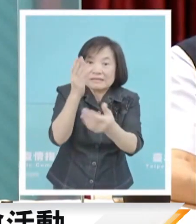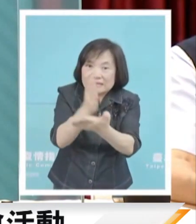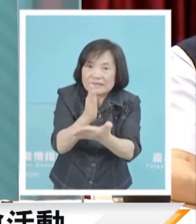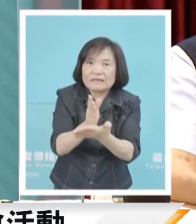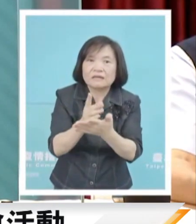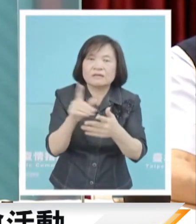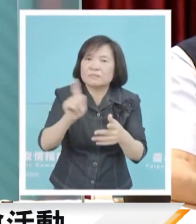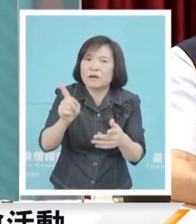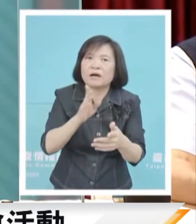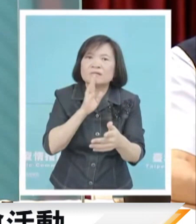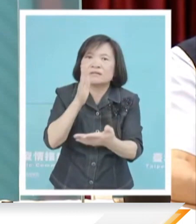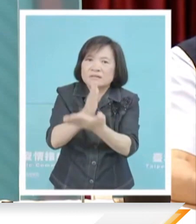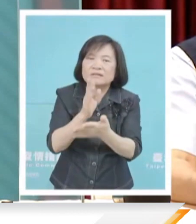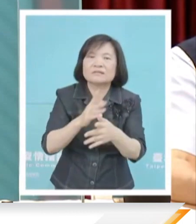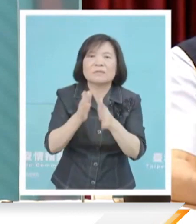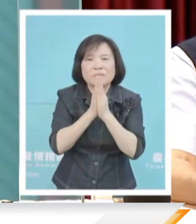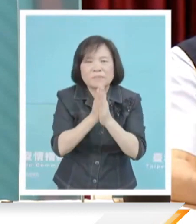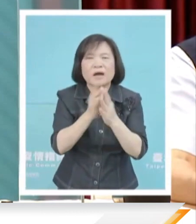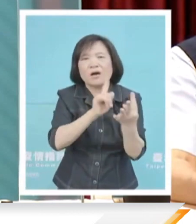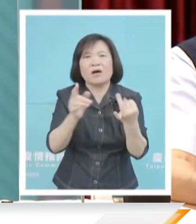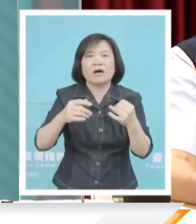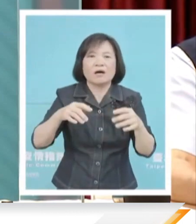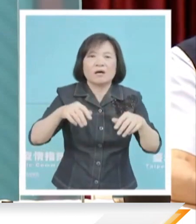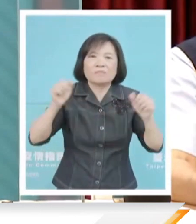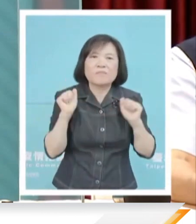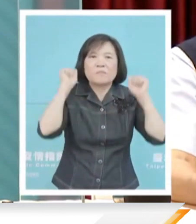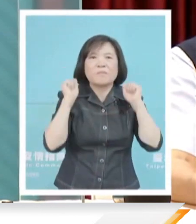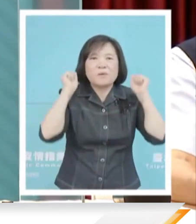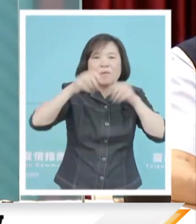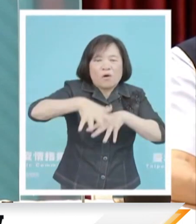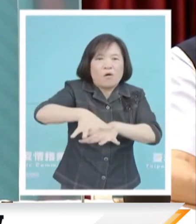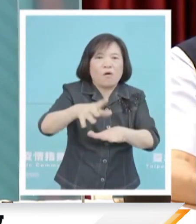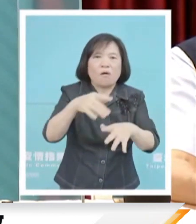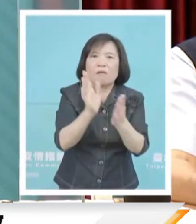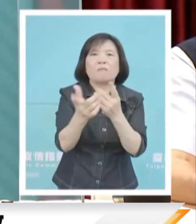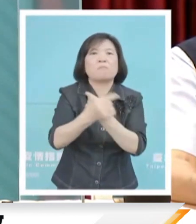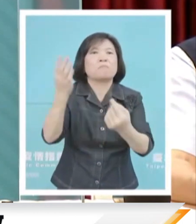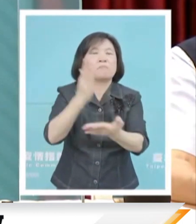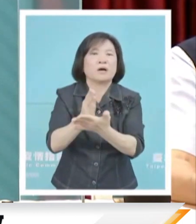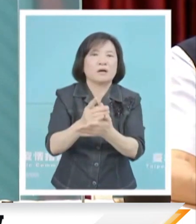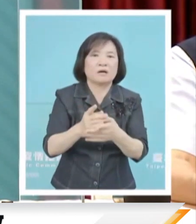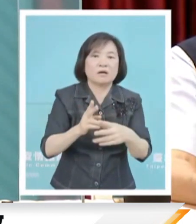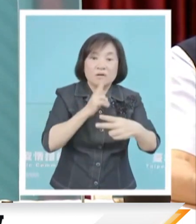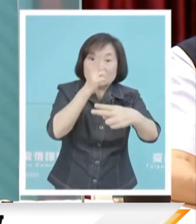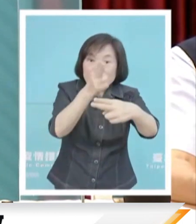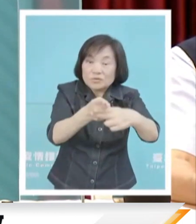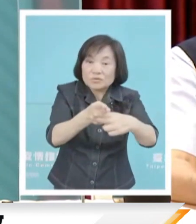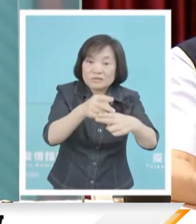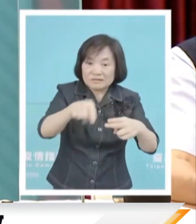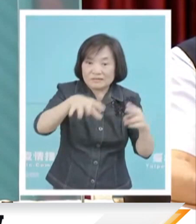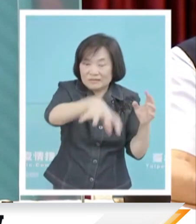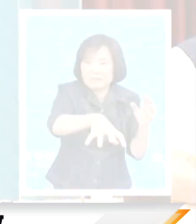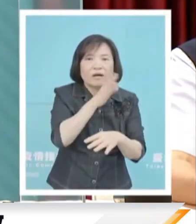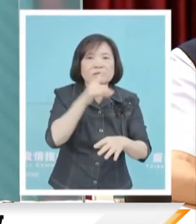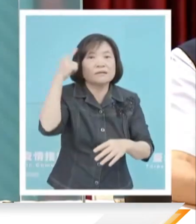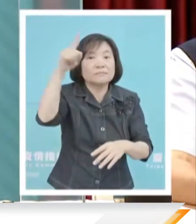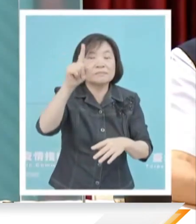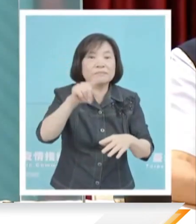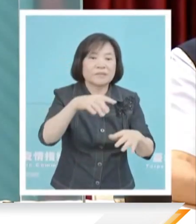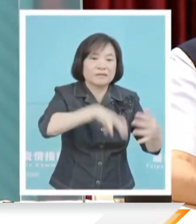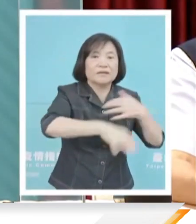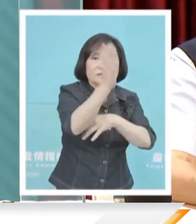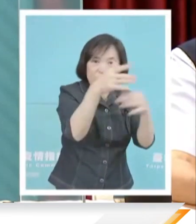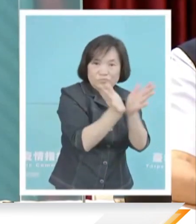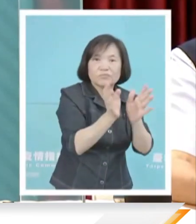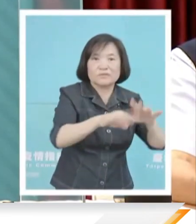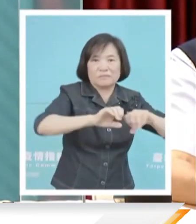集会活动，如进香团绕境。普渡最后有一个宗教场所暂不开放，内政部